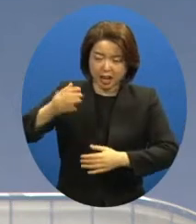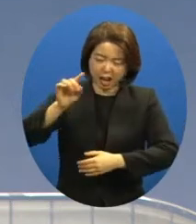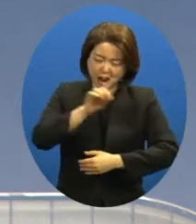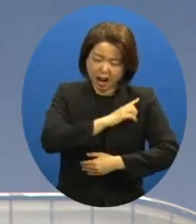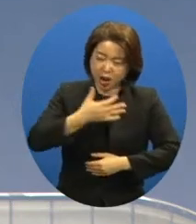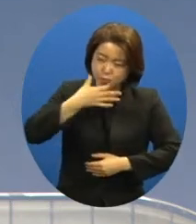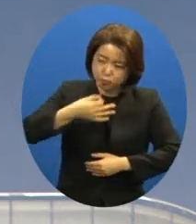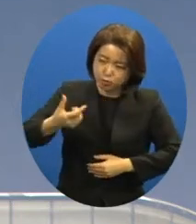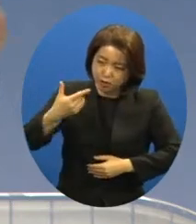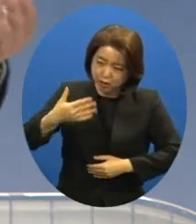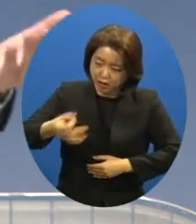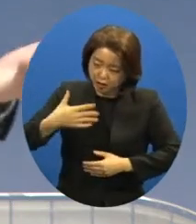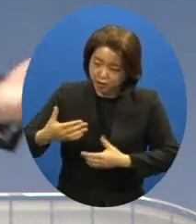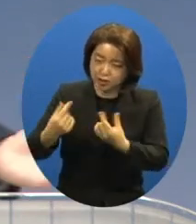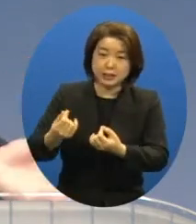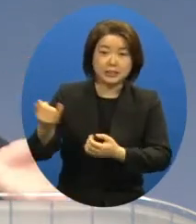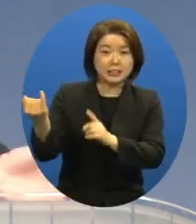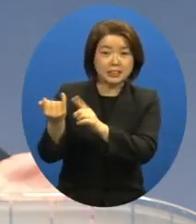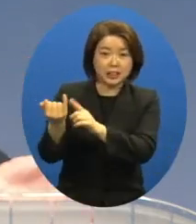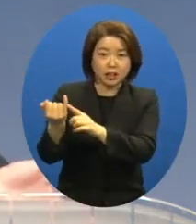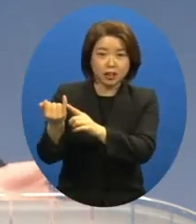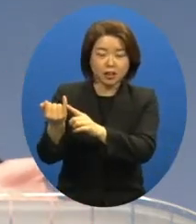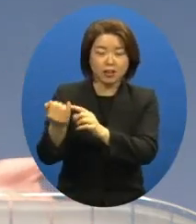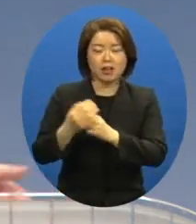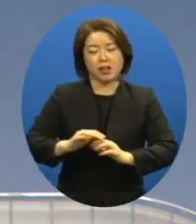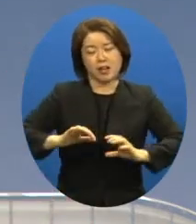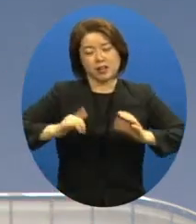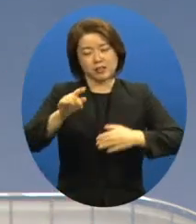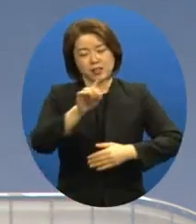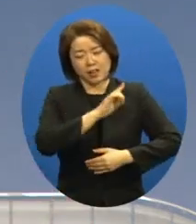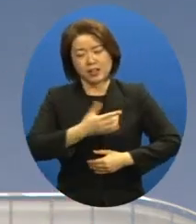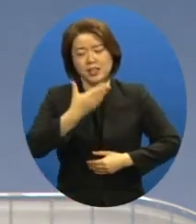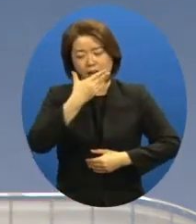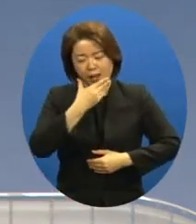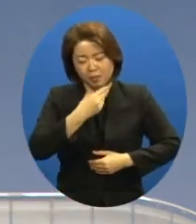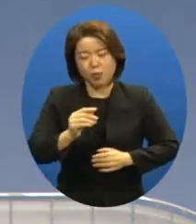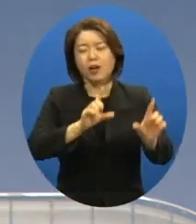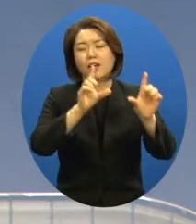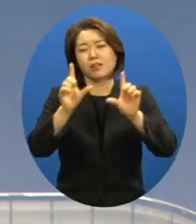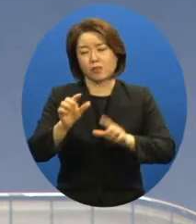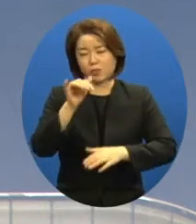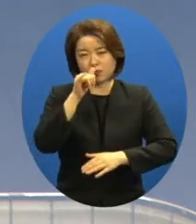여인이 세상에서 가장 행복한 삶을 살고 있다는 것입니다.